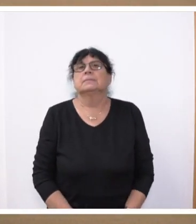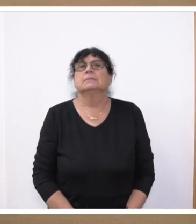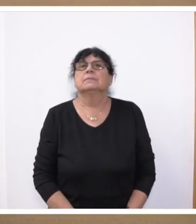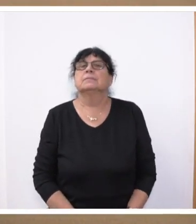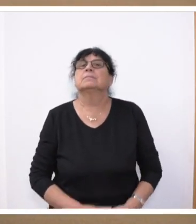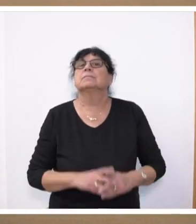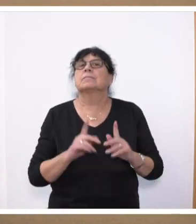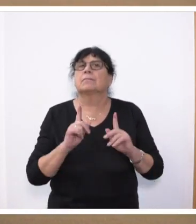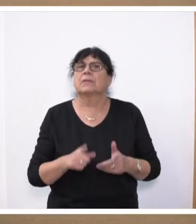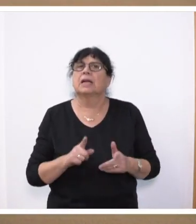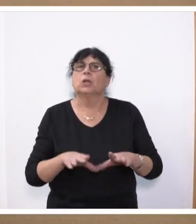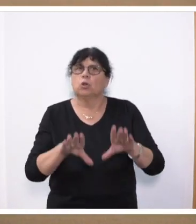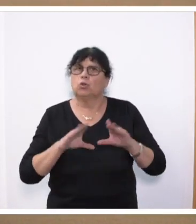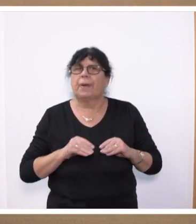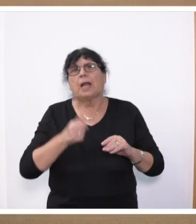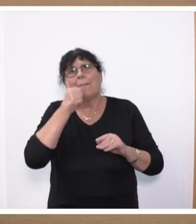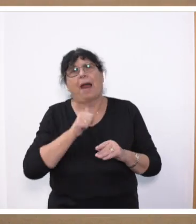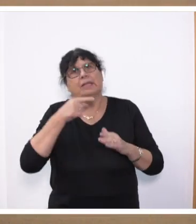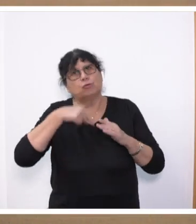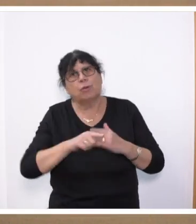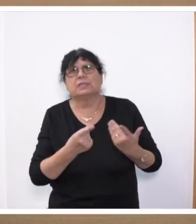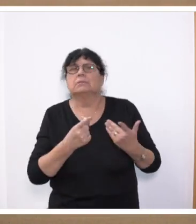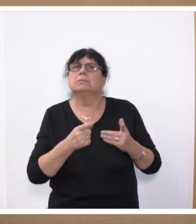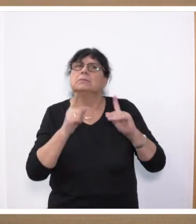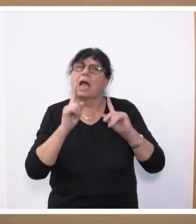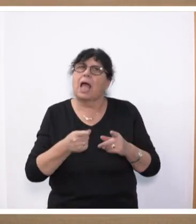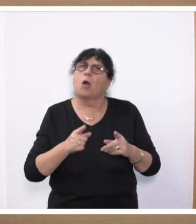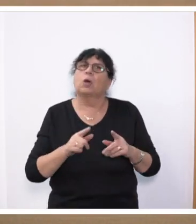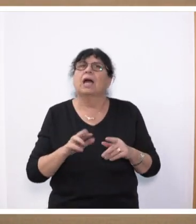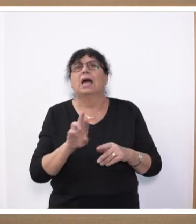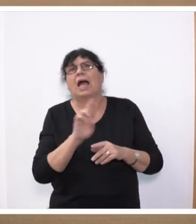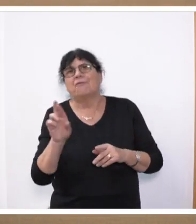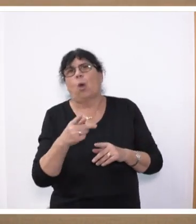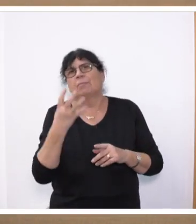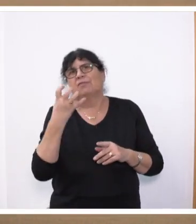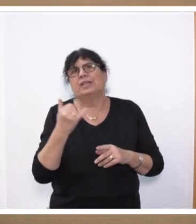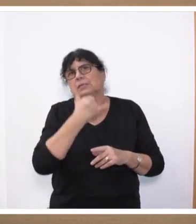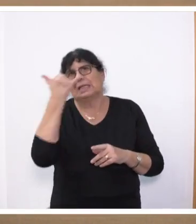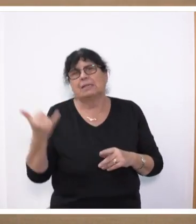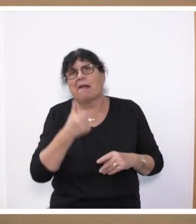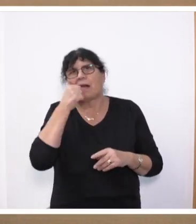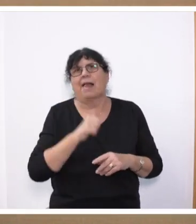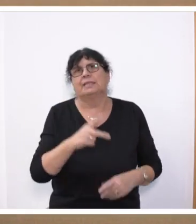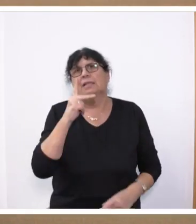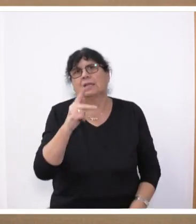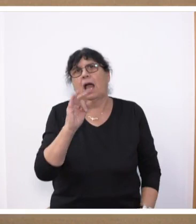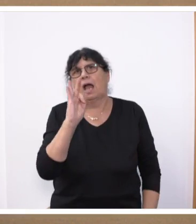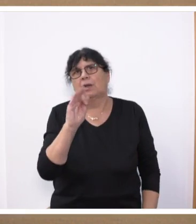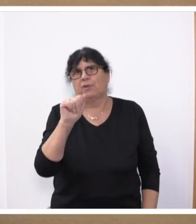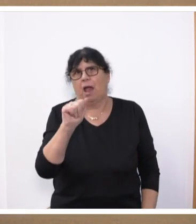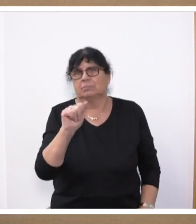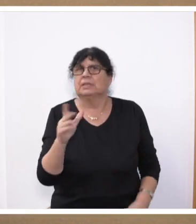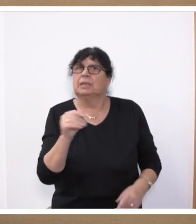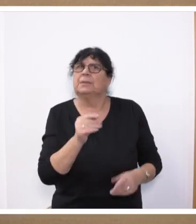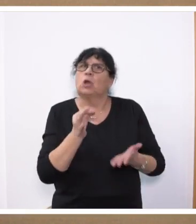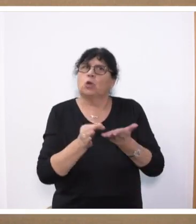Und neben der Übernahme der Altschulden bedarf es auch der Reform des 40 Jahre alten KFAs. Gemeinsam mit unserer kommunalen